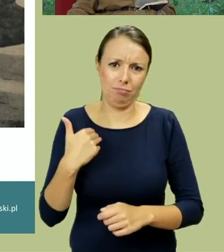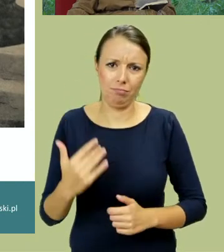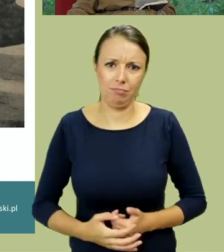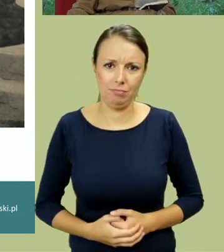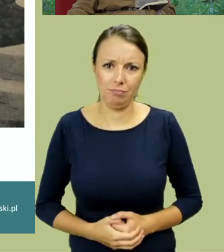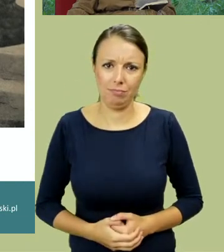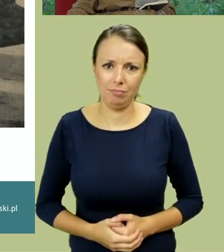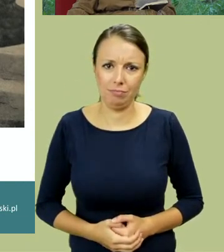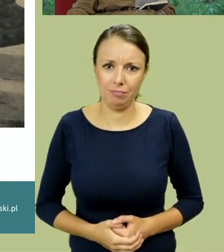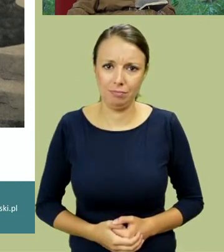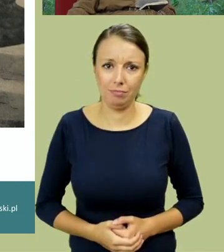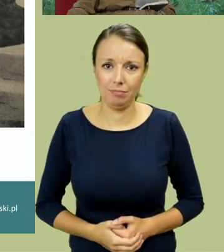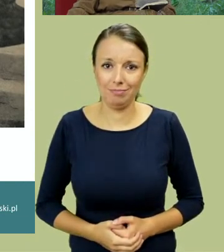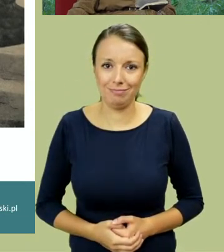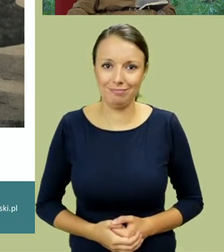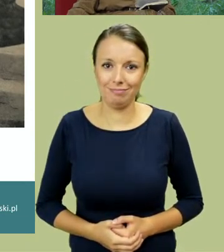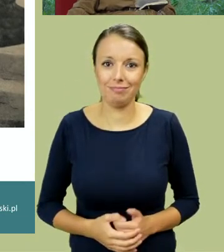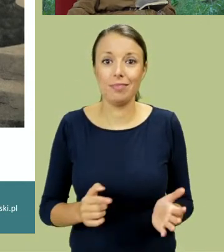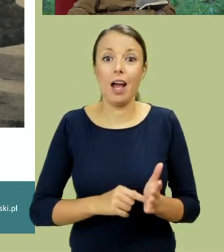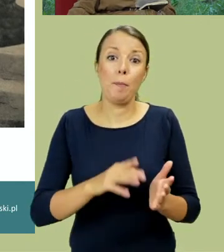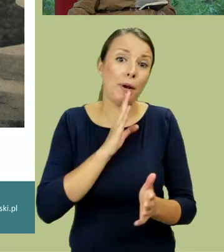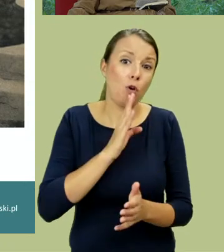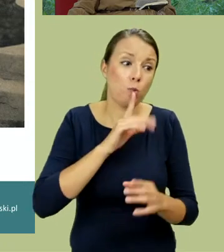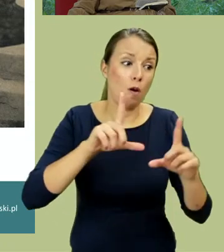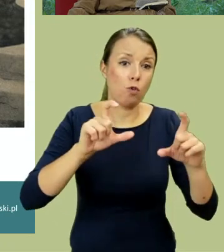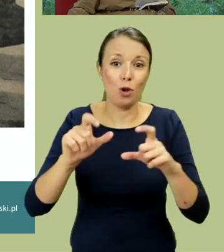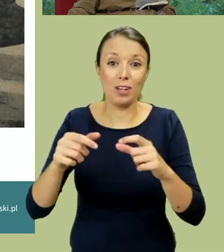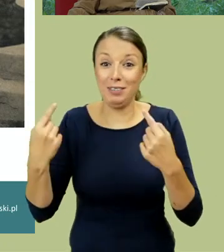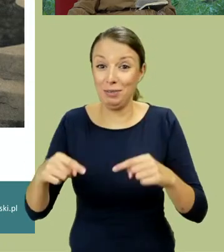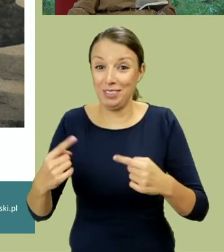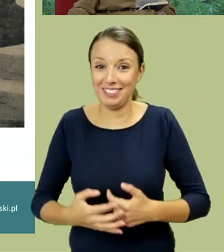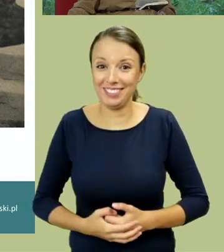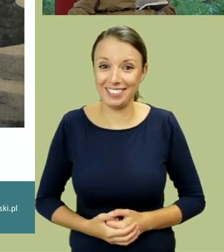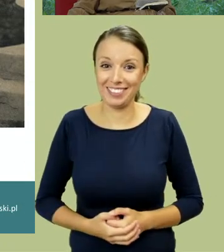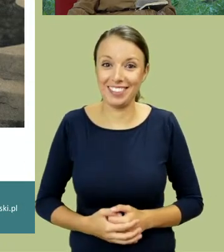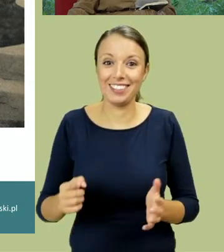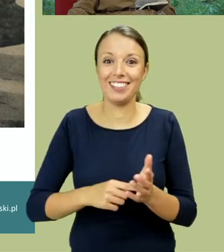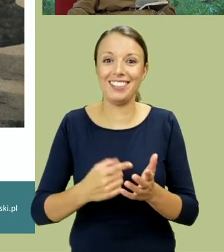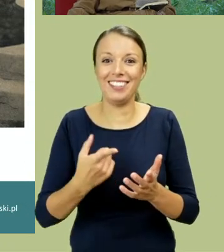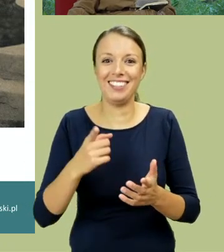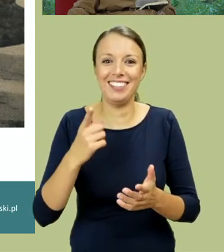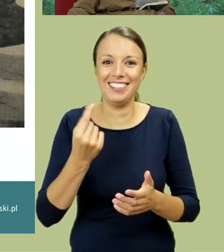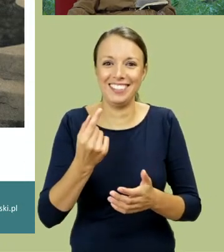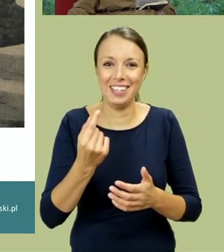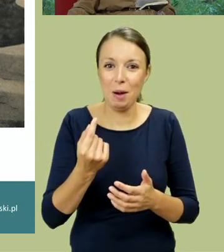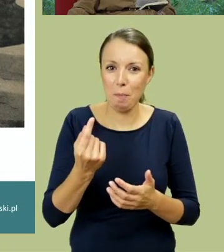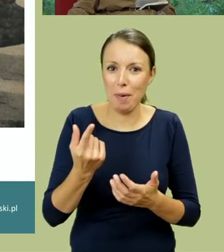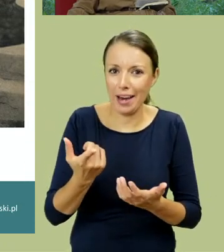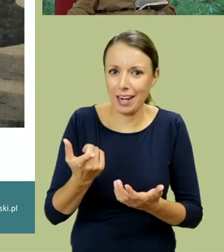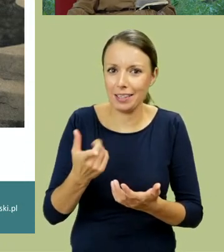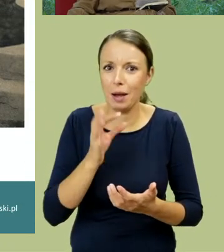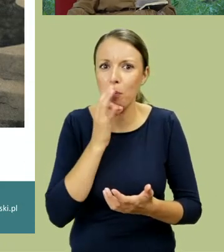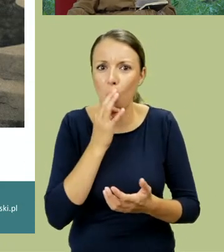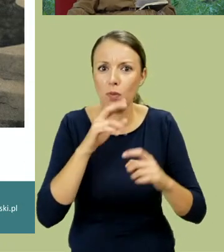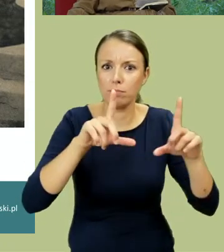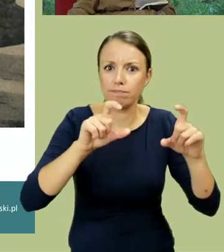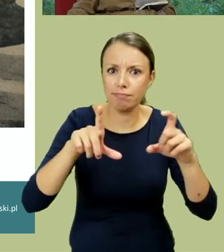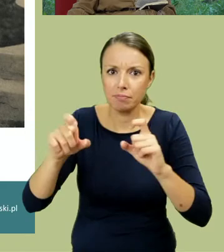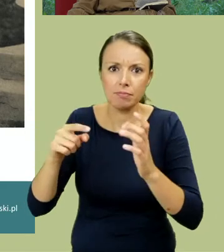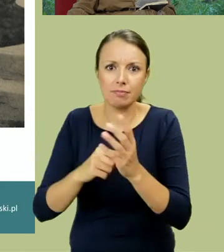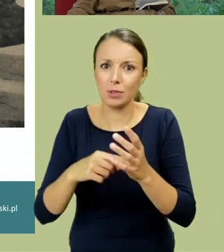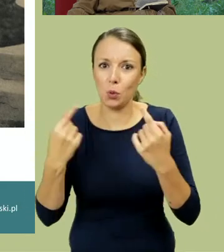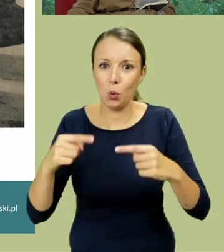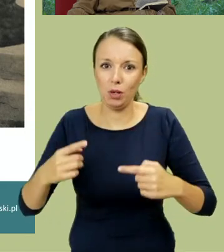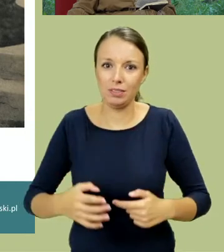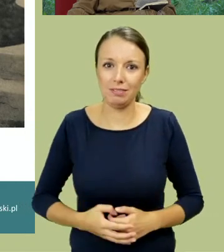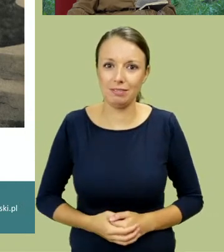prawdopodobnie nie było fotografa, który sfotografowałby młodą parę, przynajmniej na takie zdjęcie ślubne nigdzie